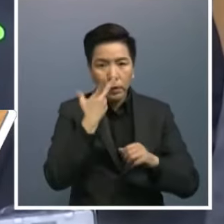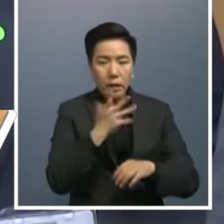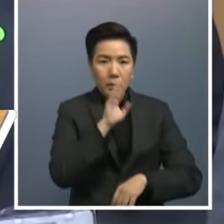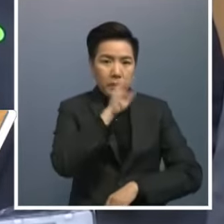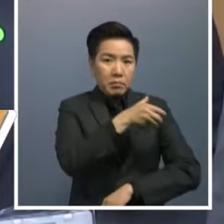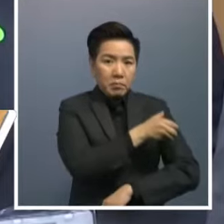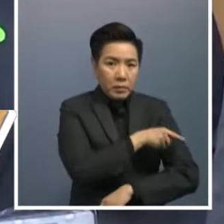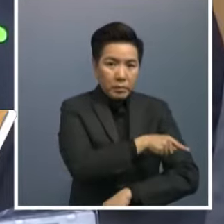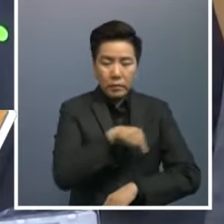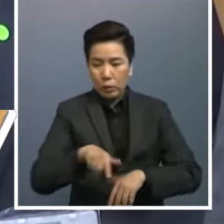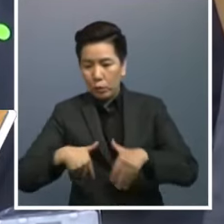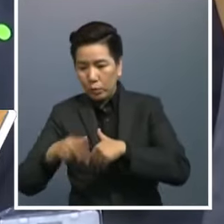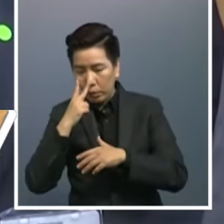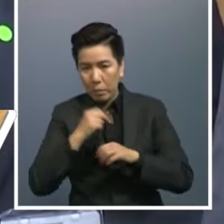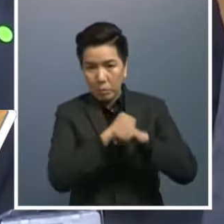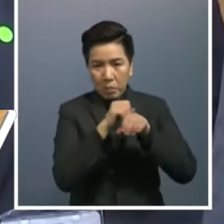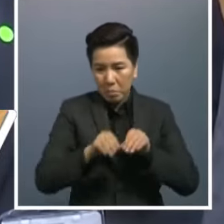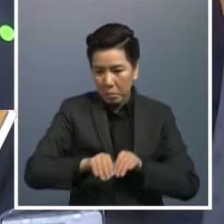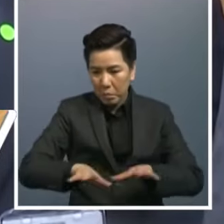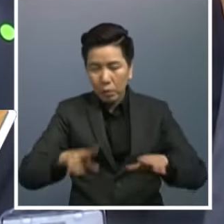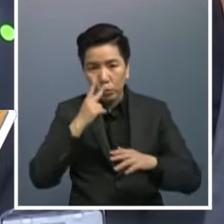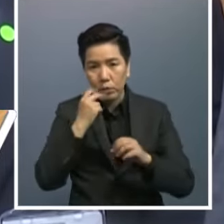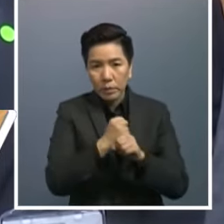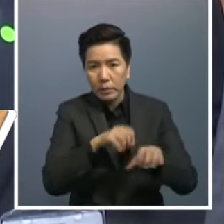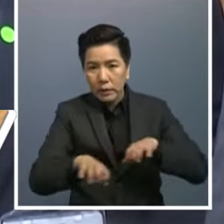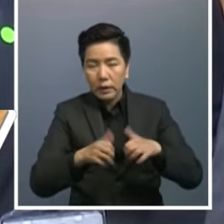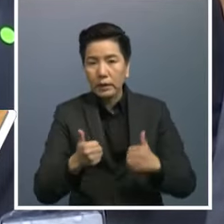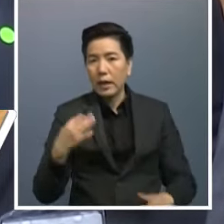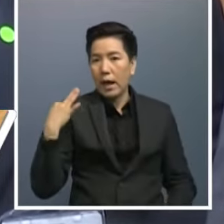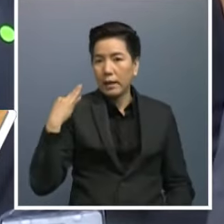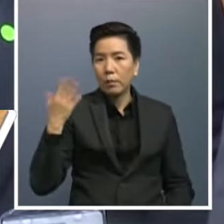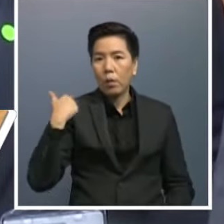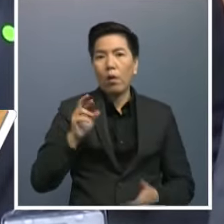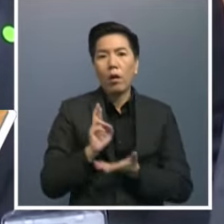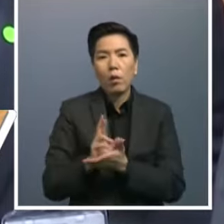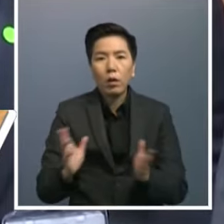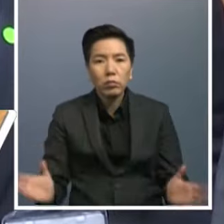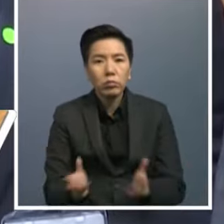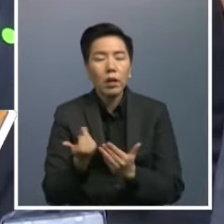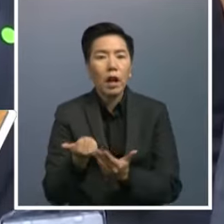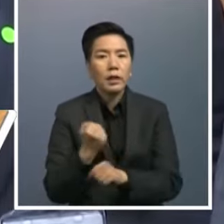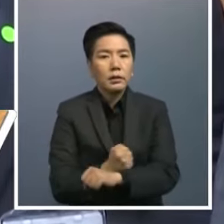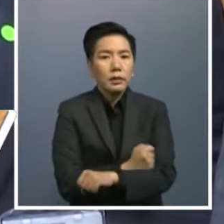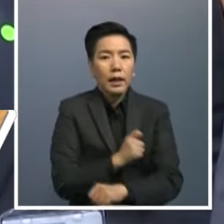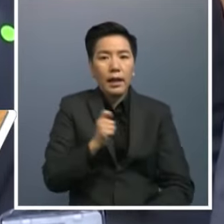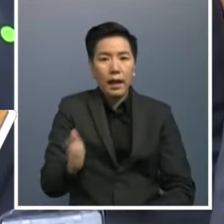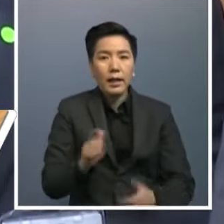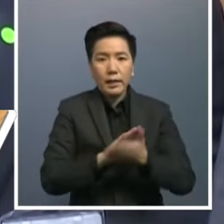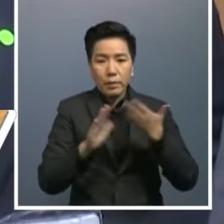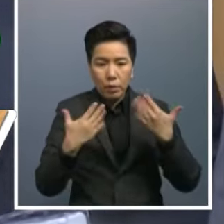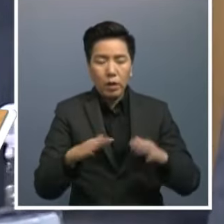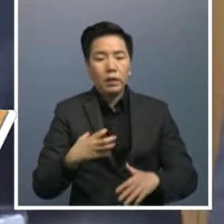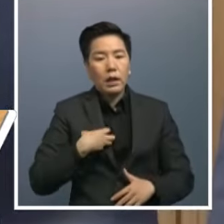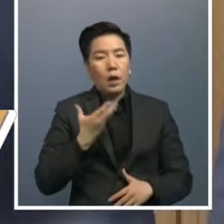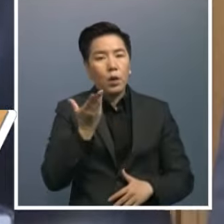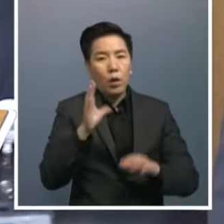าลป้องกันไม่ให้เชื้อแพร่ระบาดซึ่งที่ผ่านมาอสม.เคยได้รับการผลักดันเพื่อให้ได้รับค่าตอบแทนไปแล้วจึงต้องการ